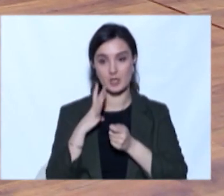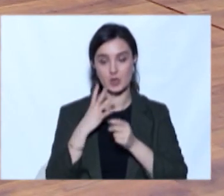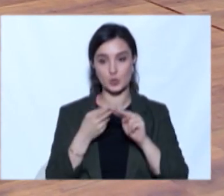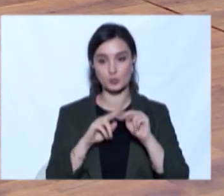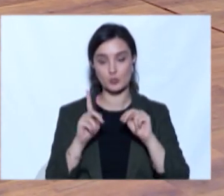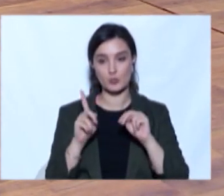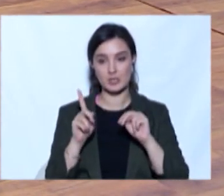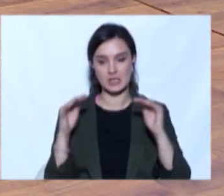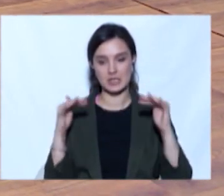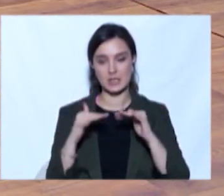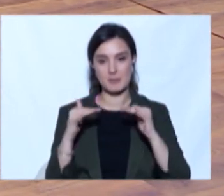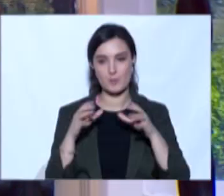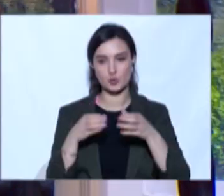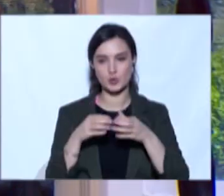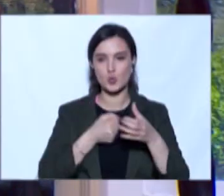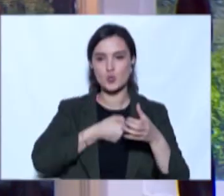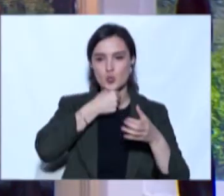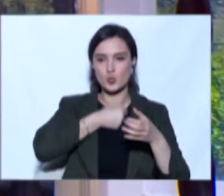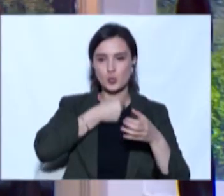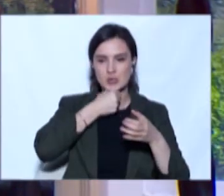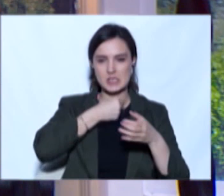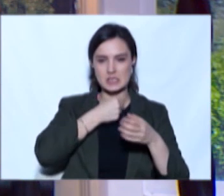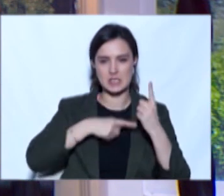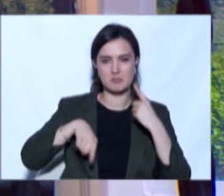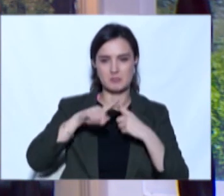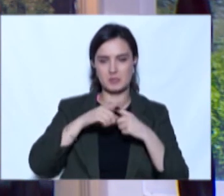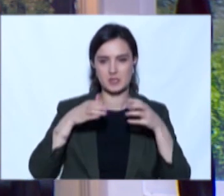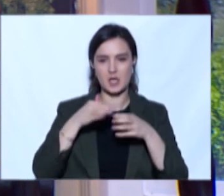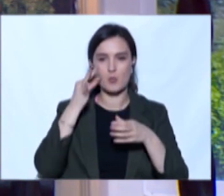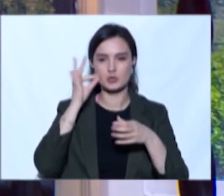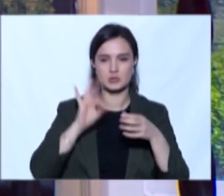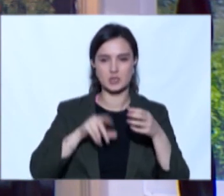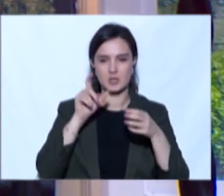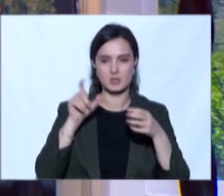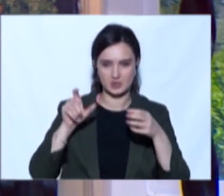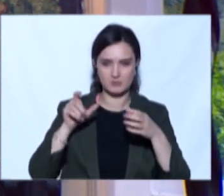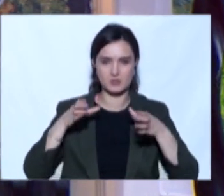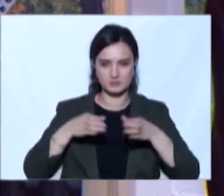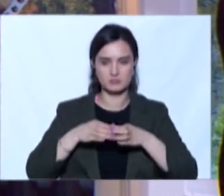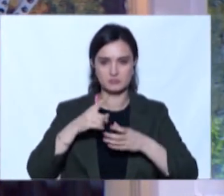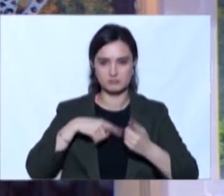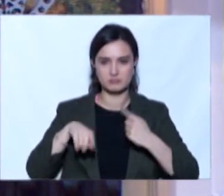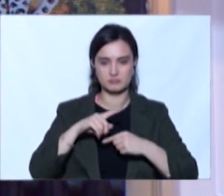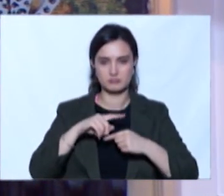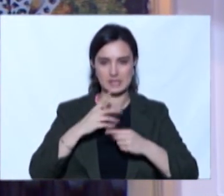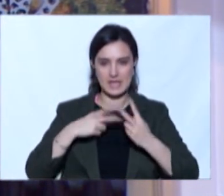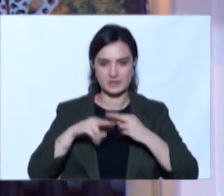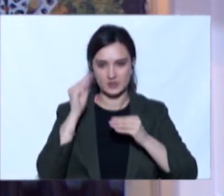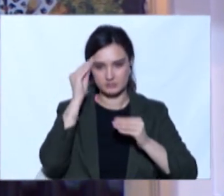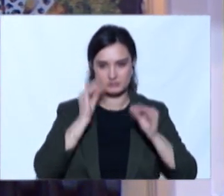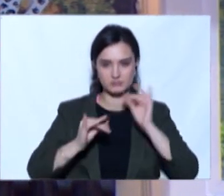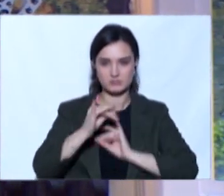რომ იკრიბობოდნენ უხუცესები, ყველაზე ესეთი გამოცდილი ადამიანები და ერთად